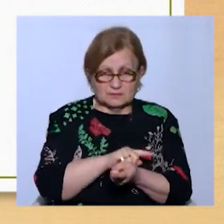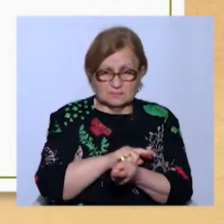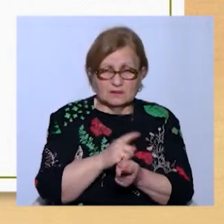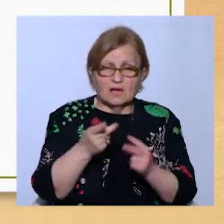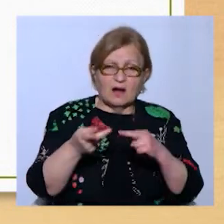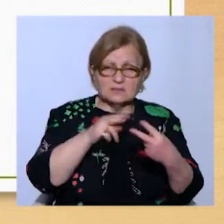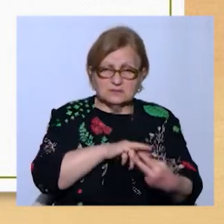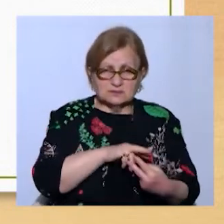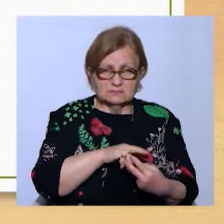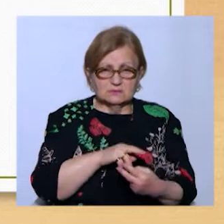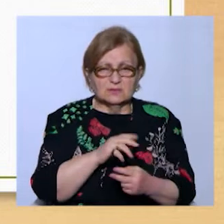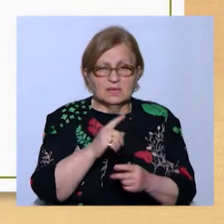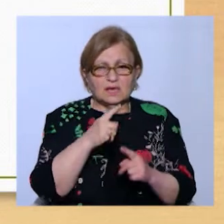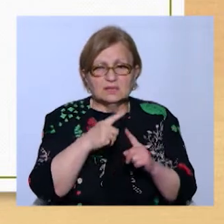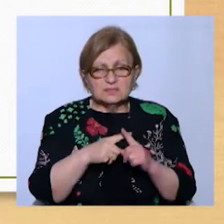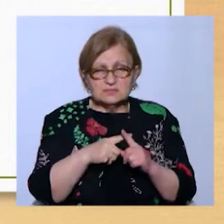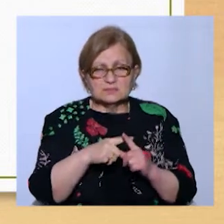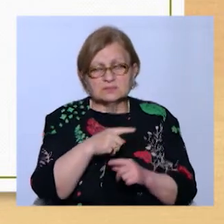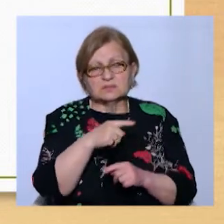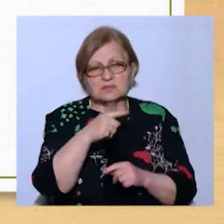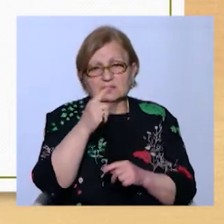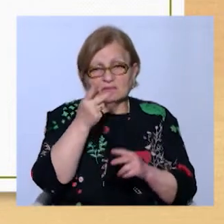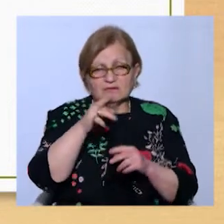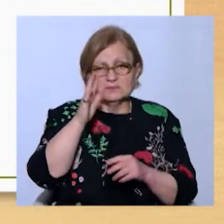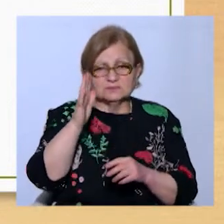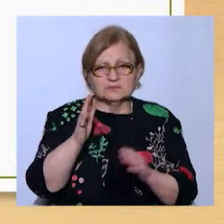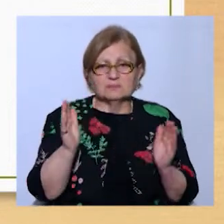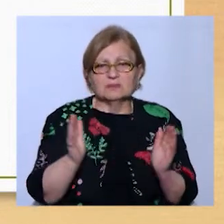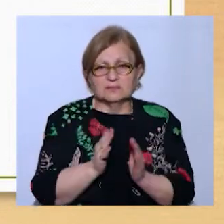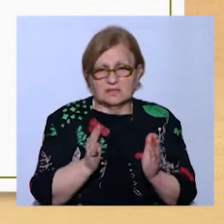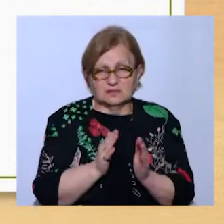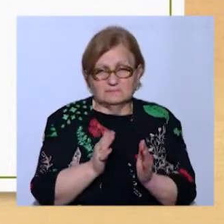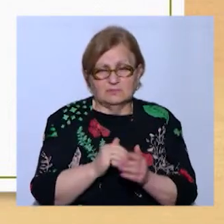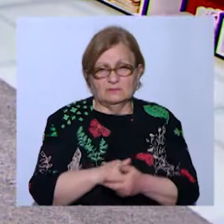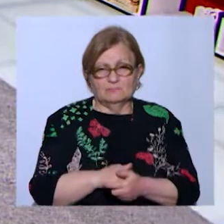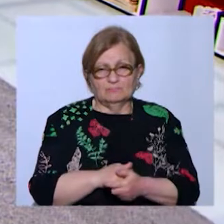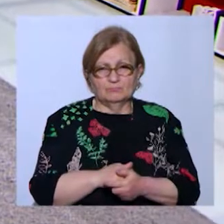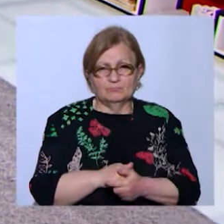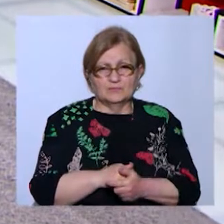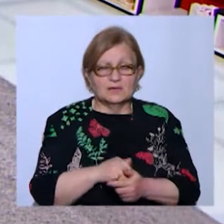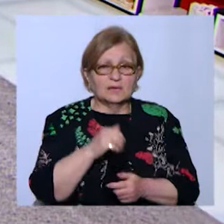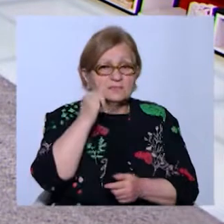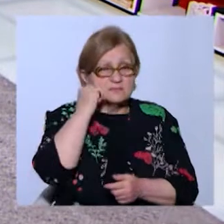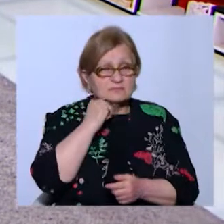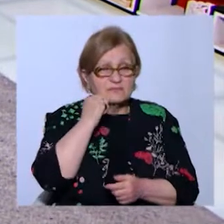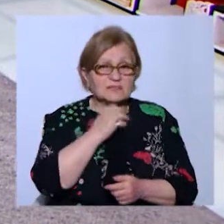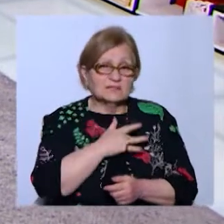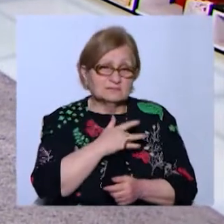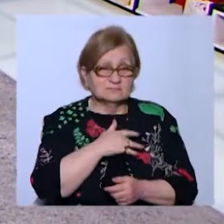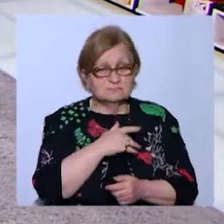გადატრიალდება უტოლობის ნიშანი და x კვადრატი ნაკლებია 1-მე x-ეზე და მიღებულ უტოლობებს უკვე ძველი მოხერხებულობით